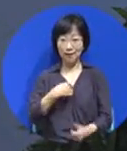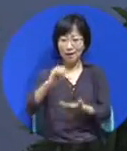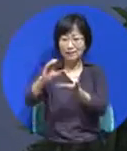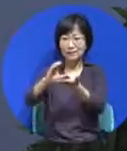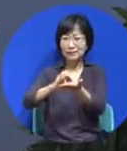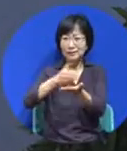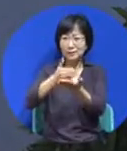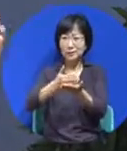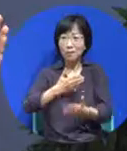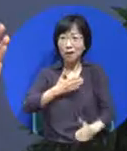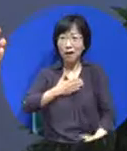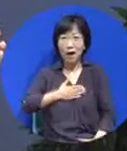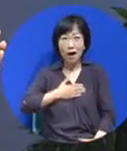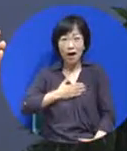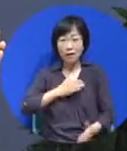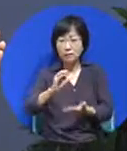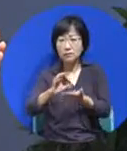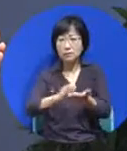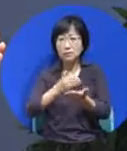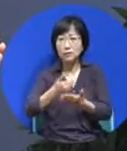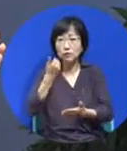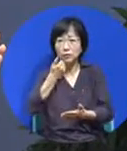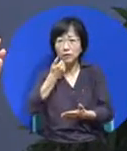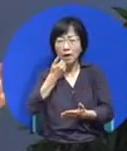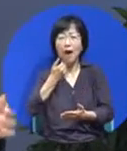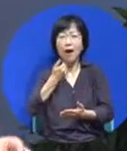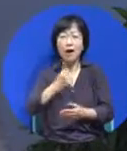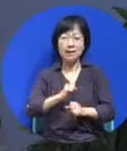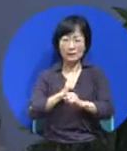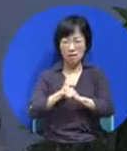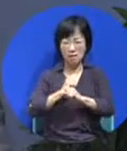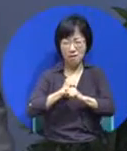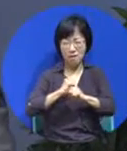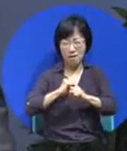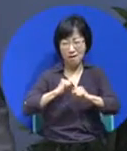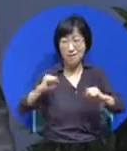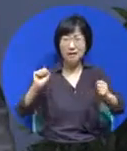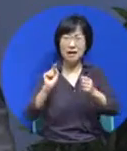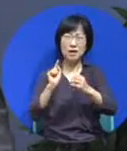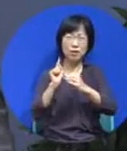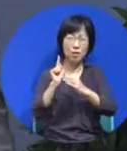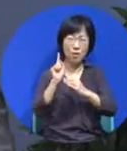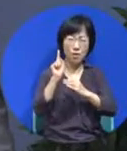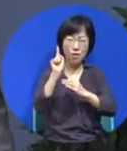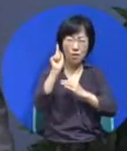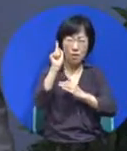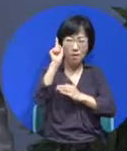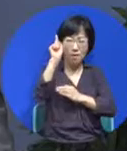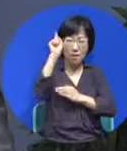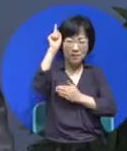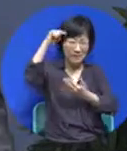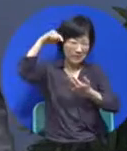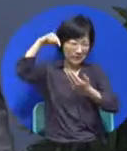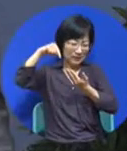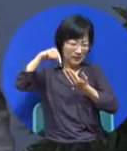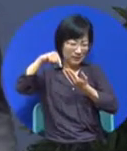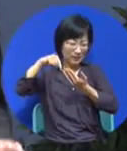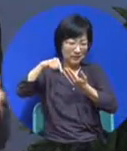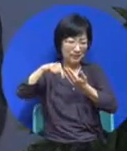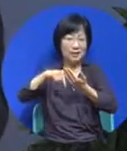높이, 깊이가 끝이 없다. Knowing Christ and the depth, the width, the height of that, there is no end.